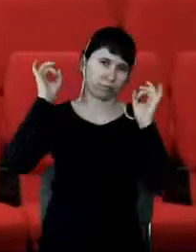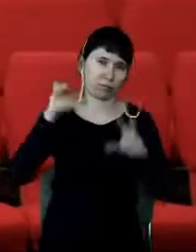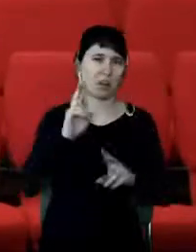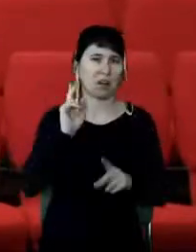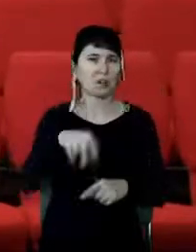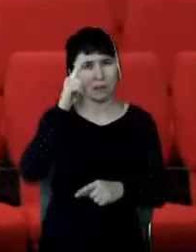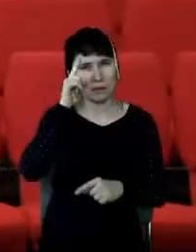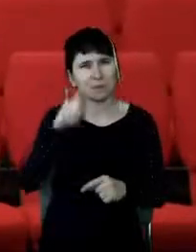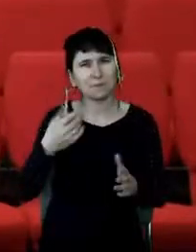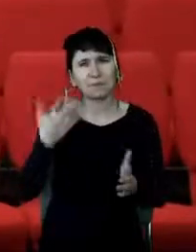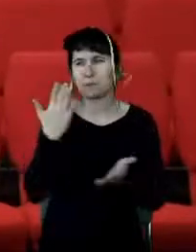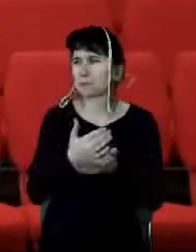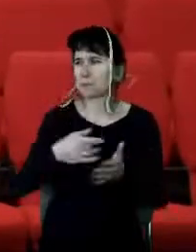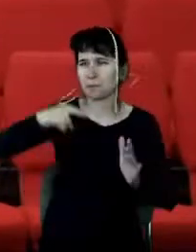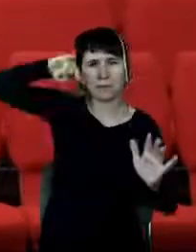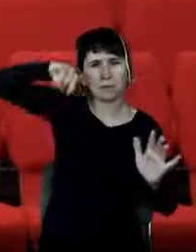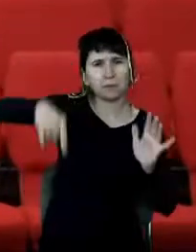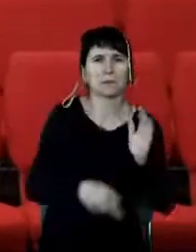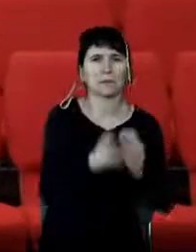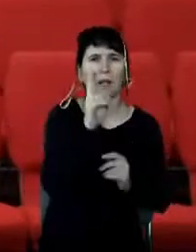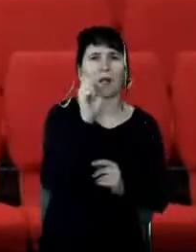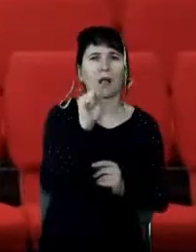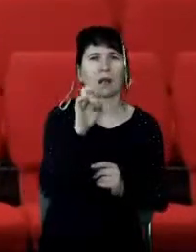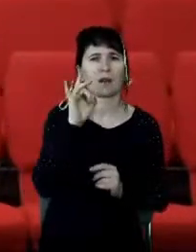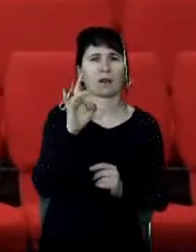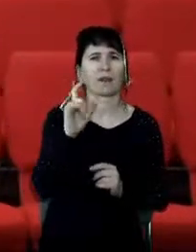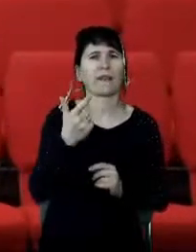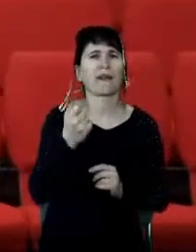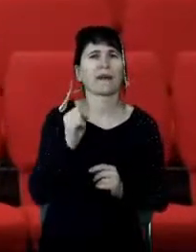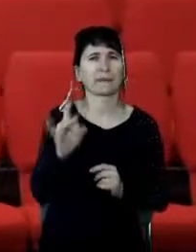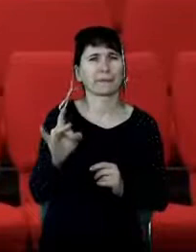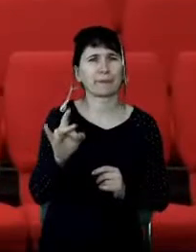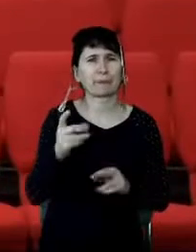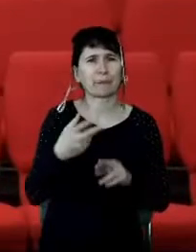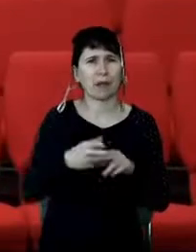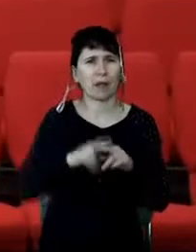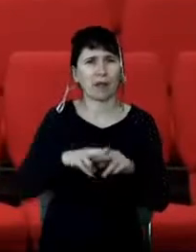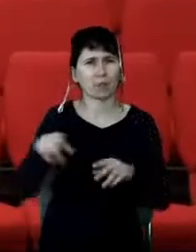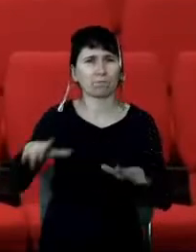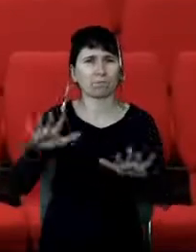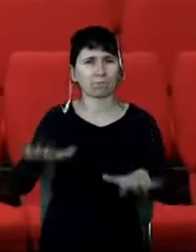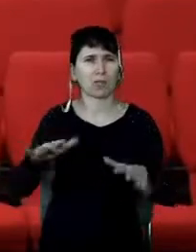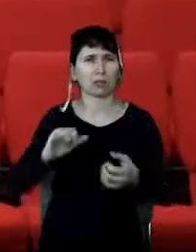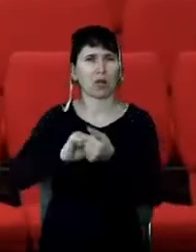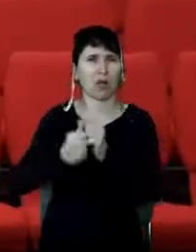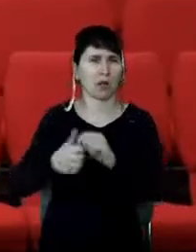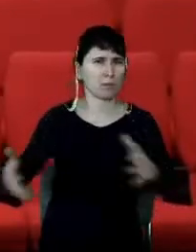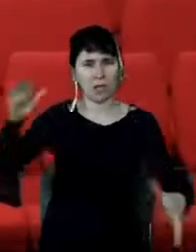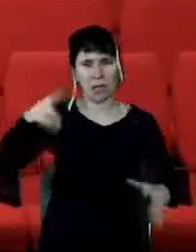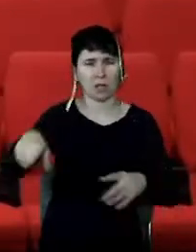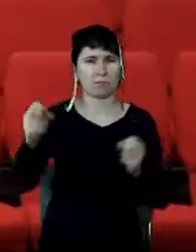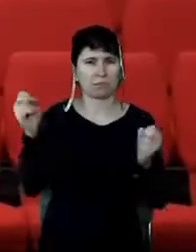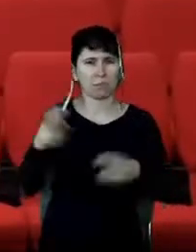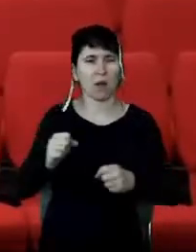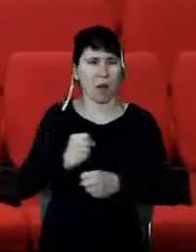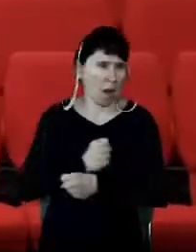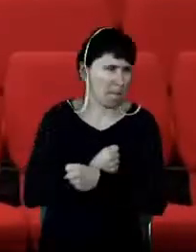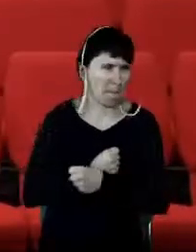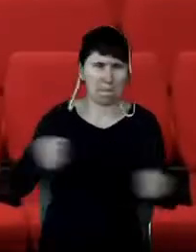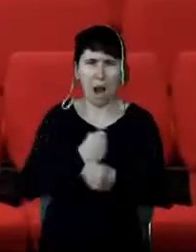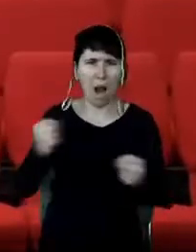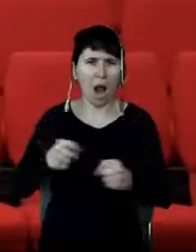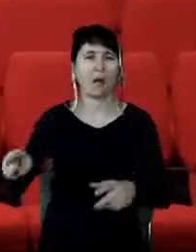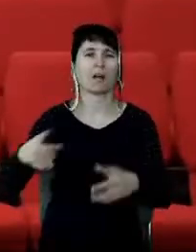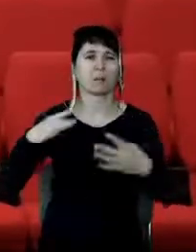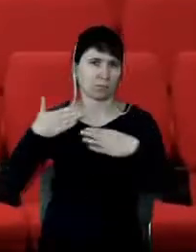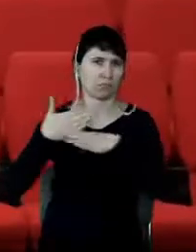кар'єрі, коли зривають камінь, коли там добувають камінь, там застосовують вибухівки, і він зривається, це цільний